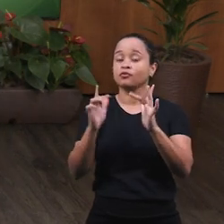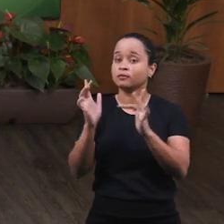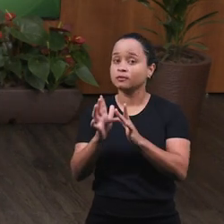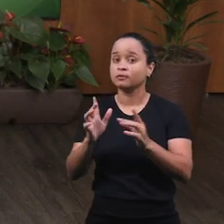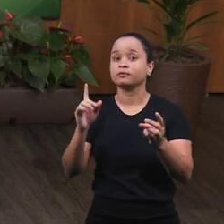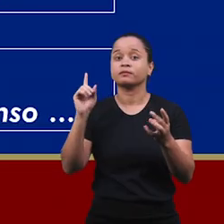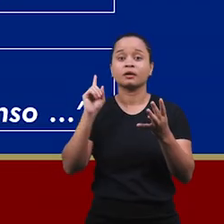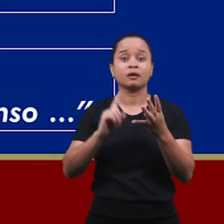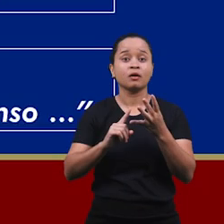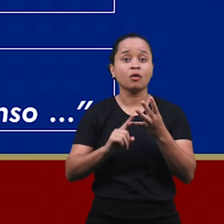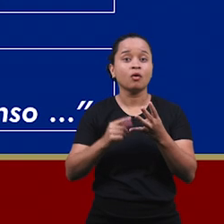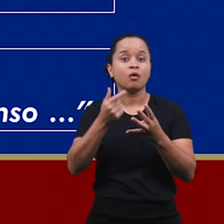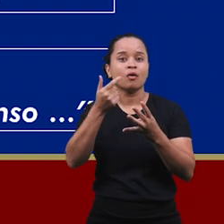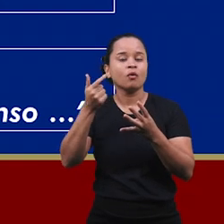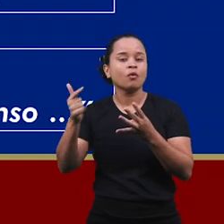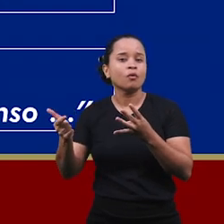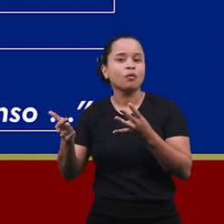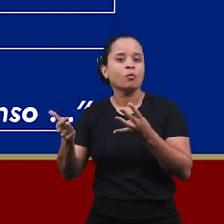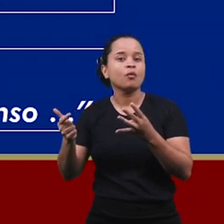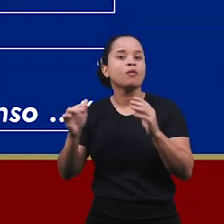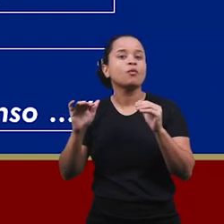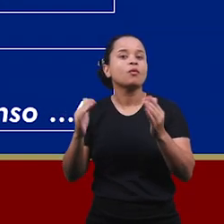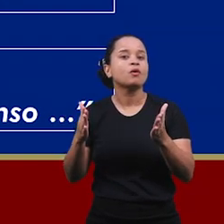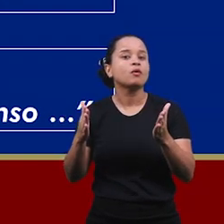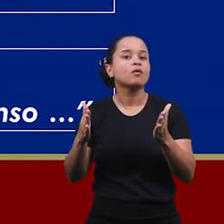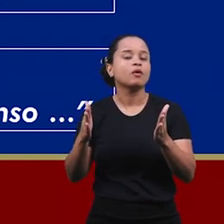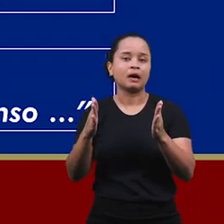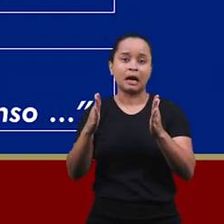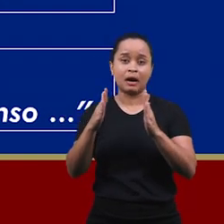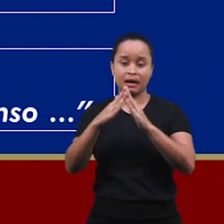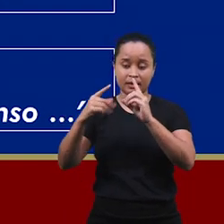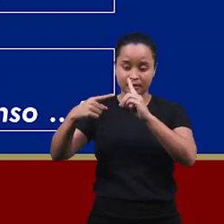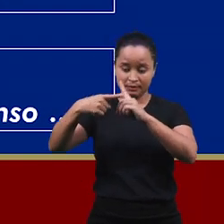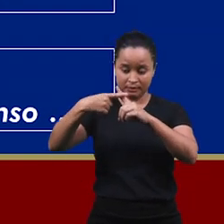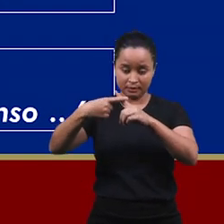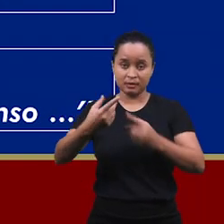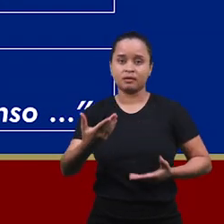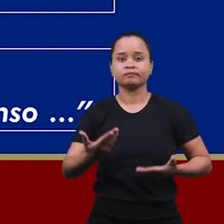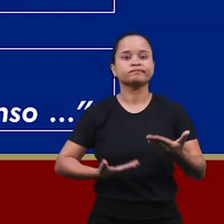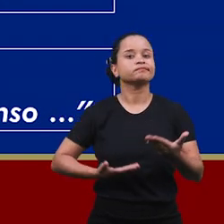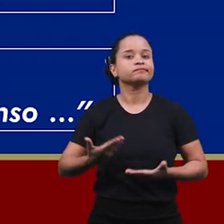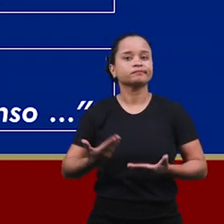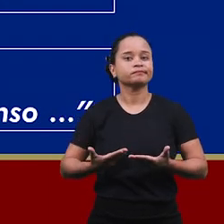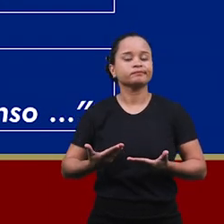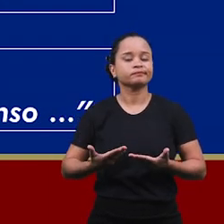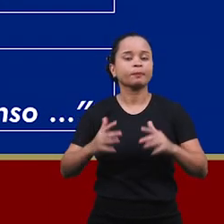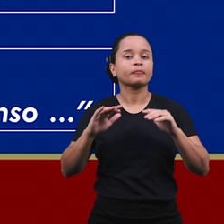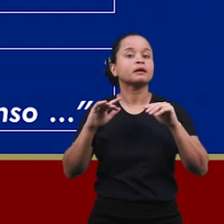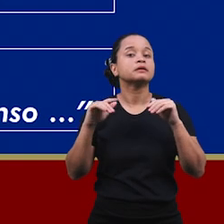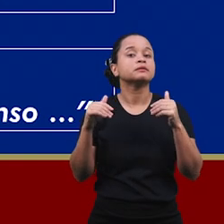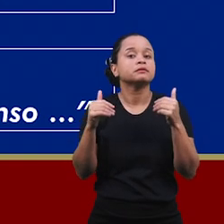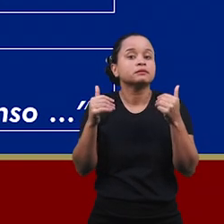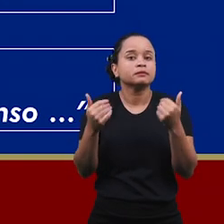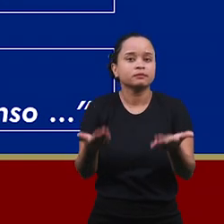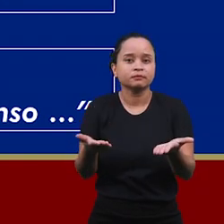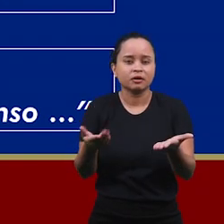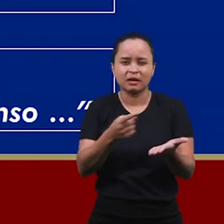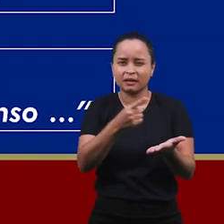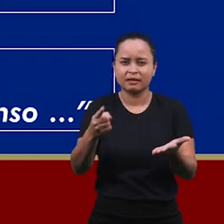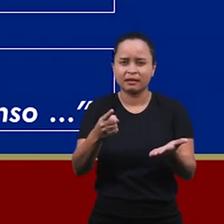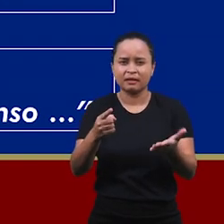Donc l'Église, elle repose en Jésus tous les jours. Qui d'ailleurs, c'est lui qui nous